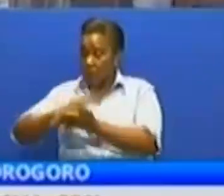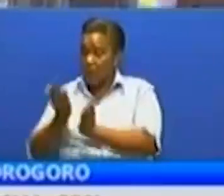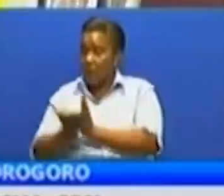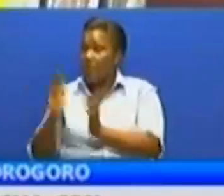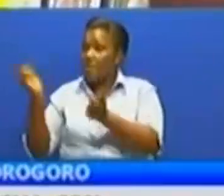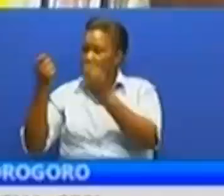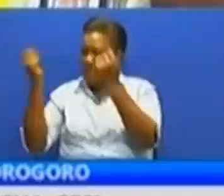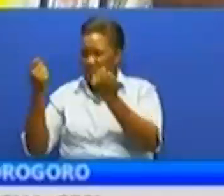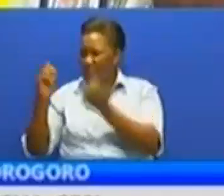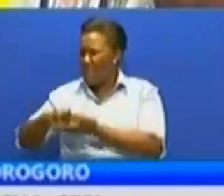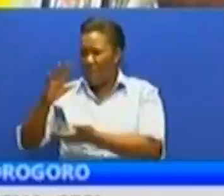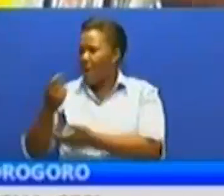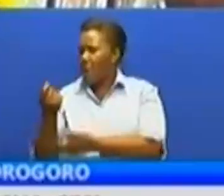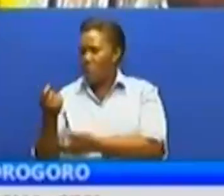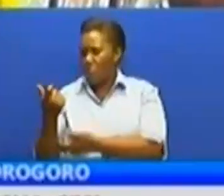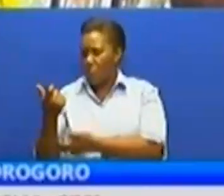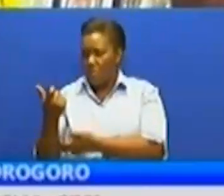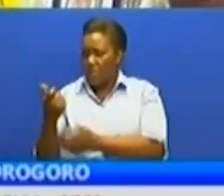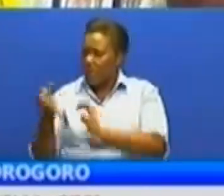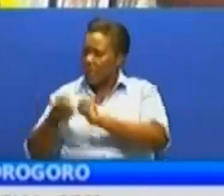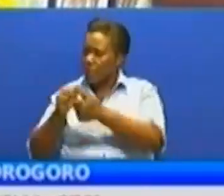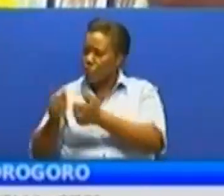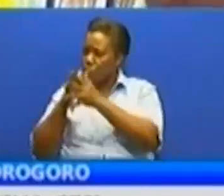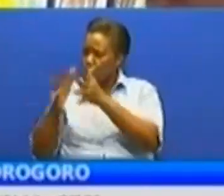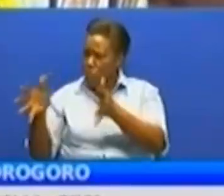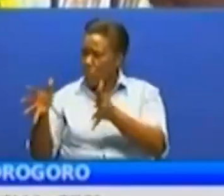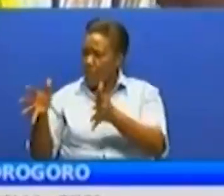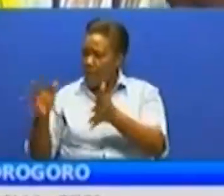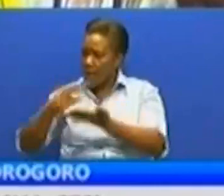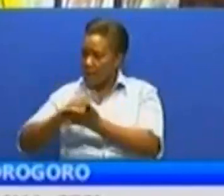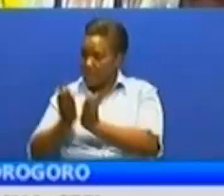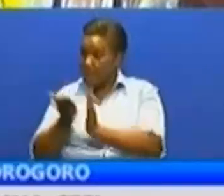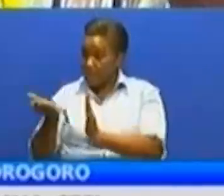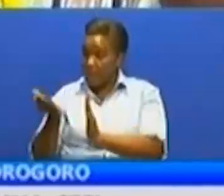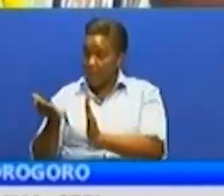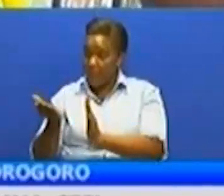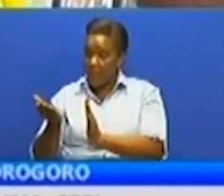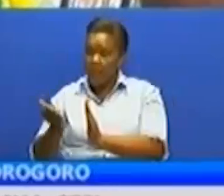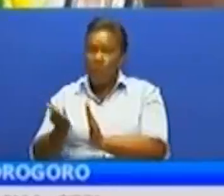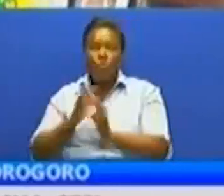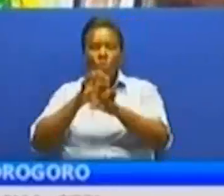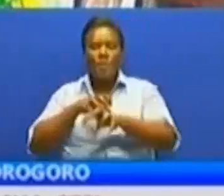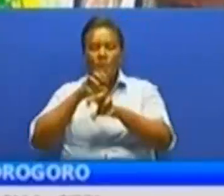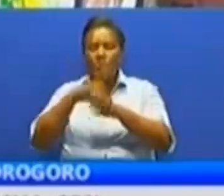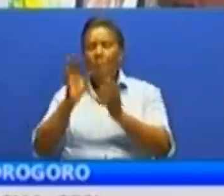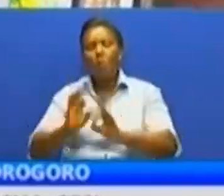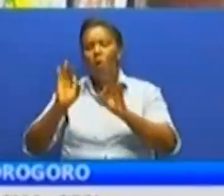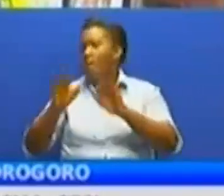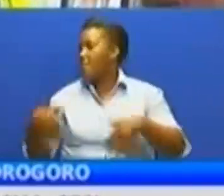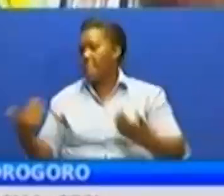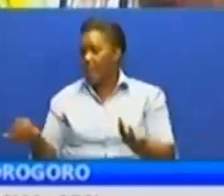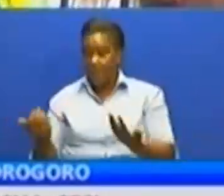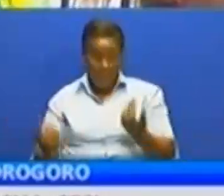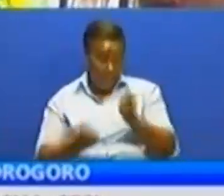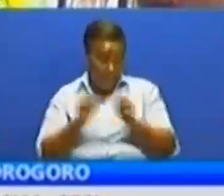uko chini. Na mojawapo ya tatizo kubwa la nchi hii ni uzalishaji duni wa wanyama ambao ni bora. Sasa uwepo wa